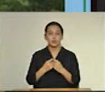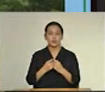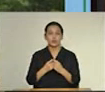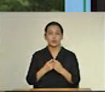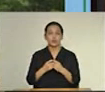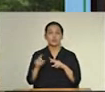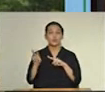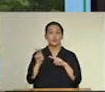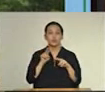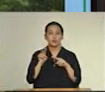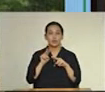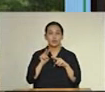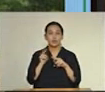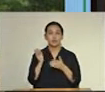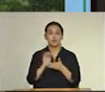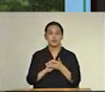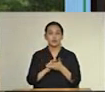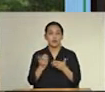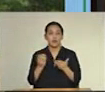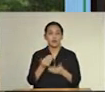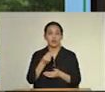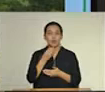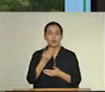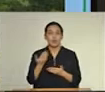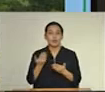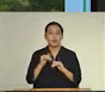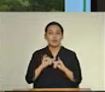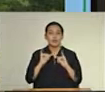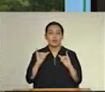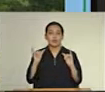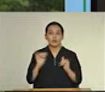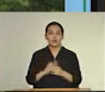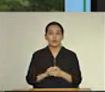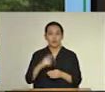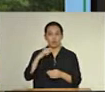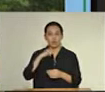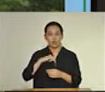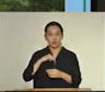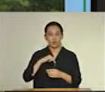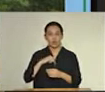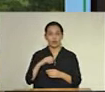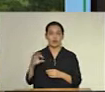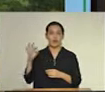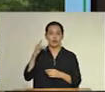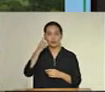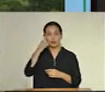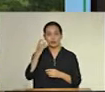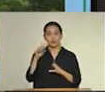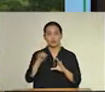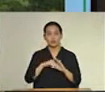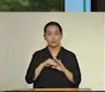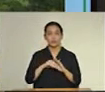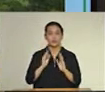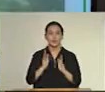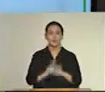Yani ular qanday oziqlanishi, qanday holatda ko'payishi, ularning o'ziga xos xususiyatlari haqida ma'lumotlar to'planadi.